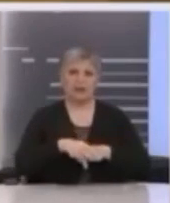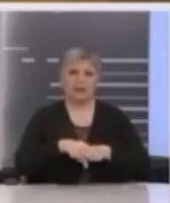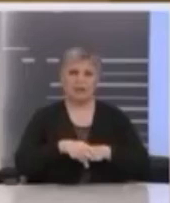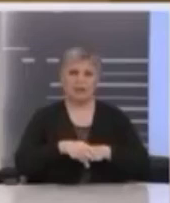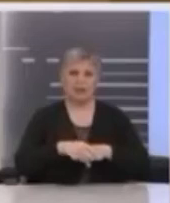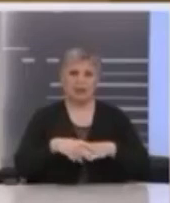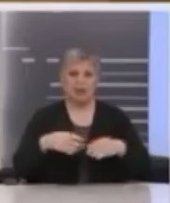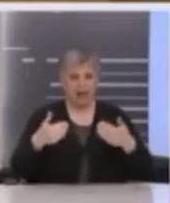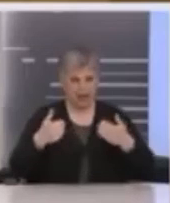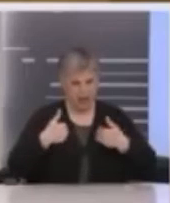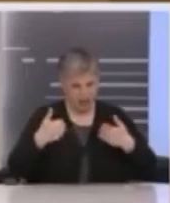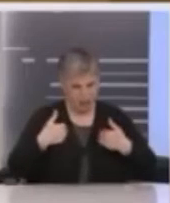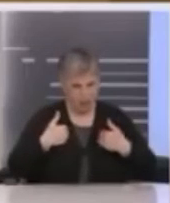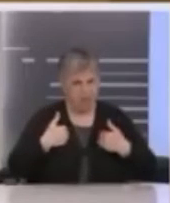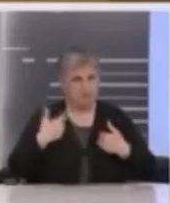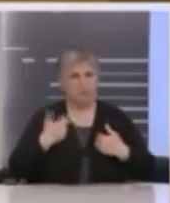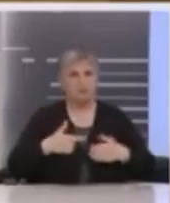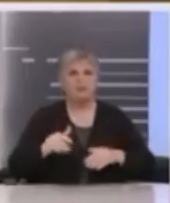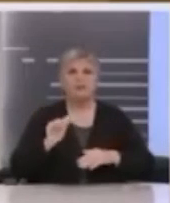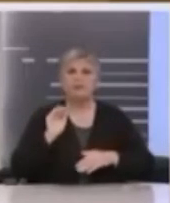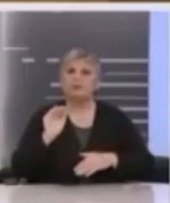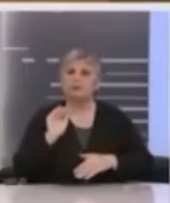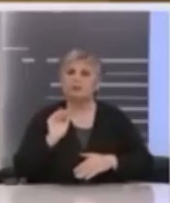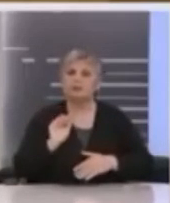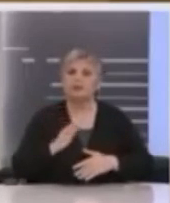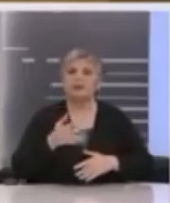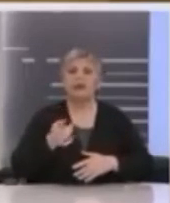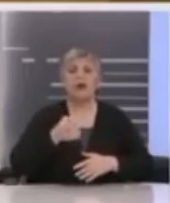ζητήσαμε την προληπτική πιστωτική γραμμή και την